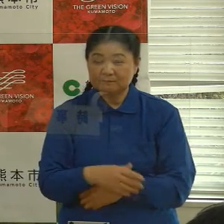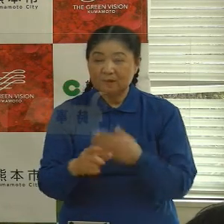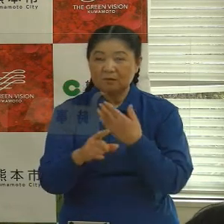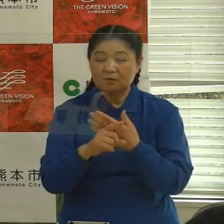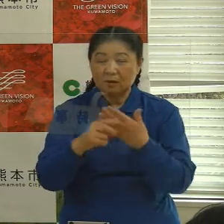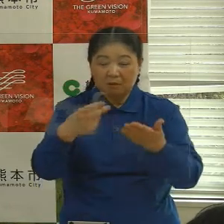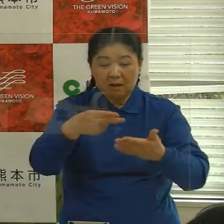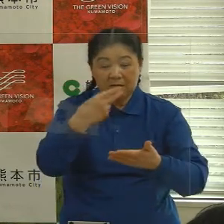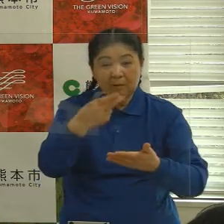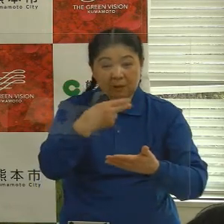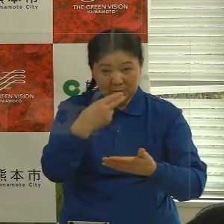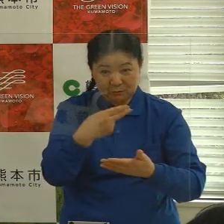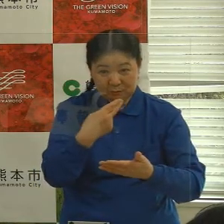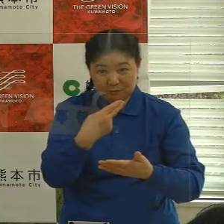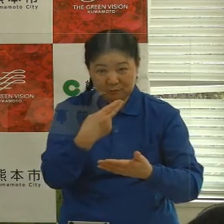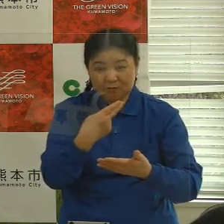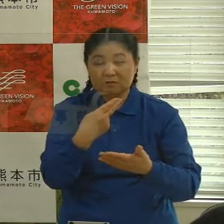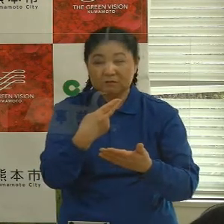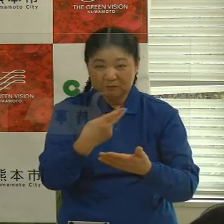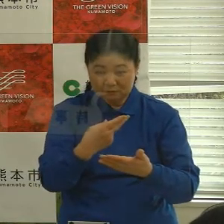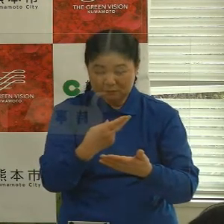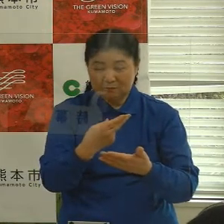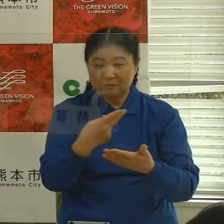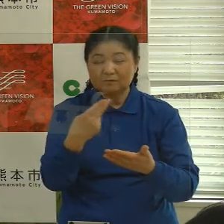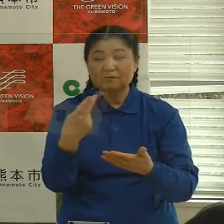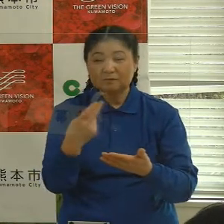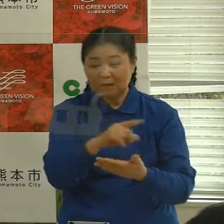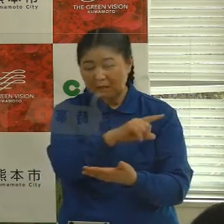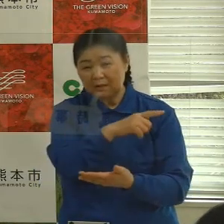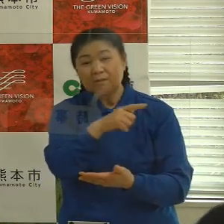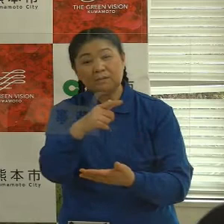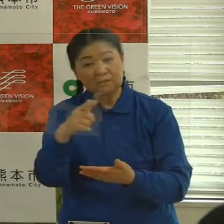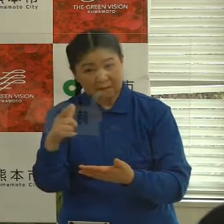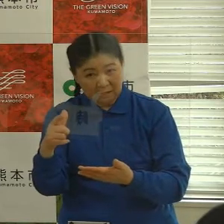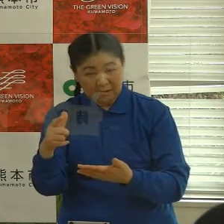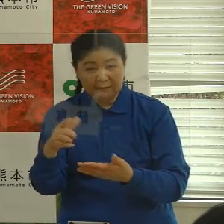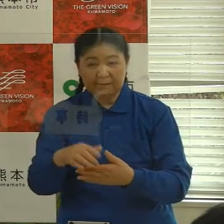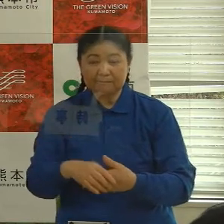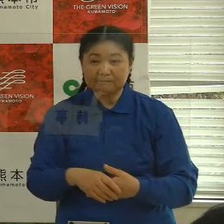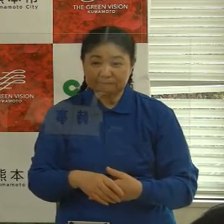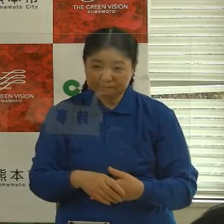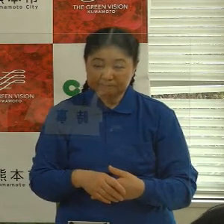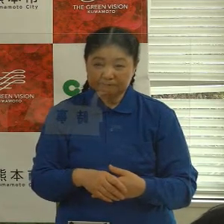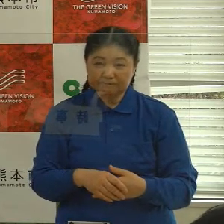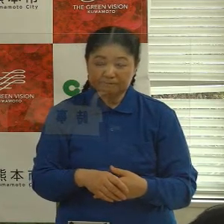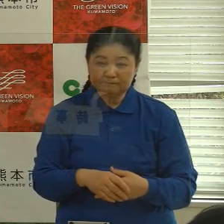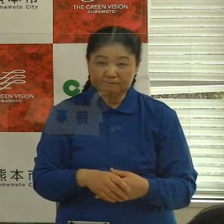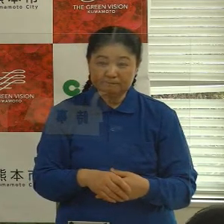例えば会食にしても、それからいろんな